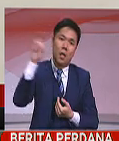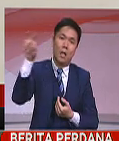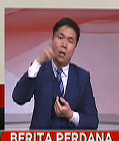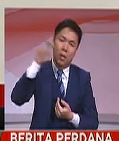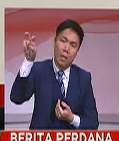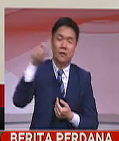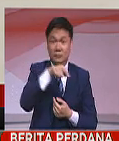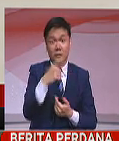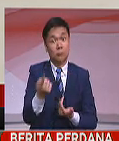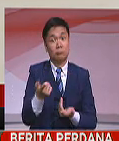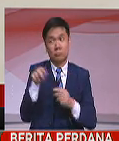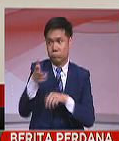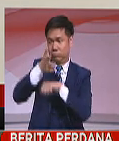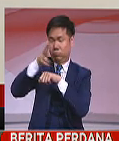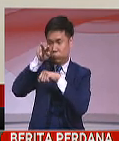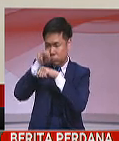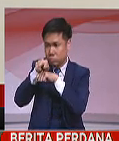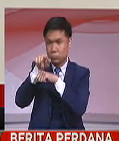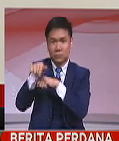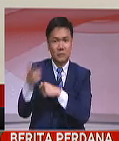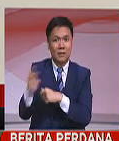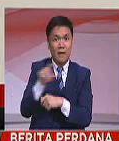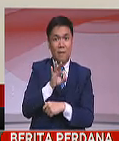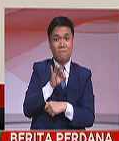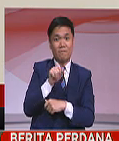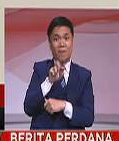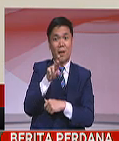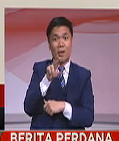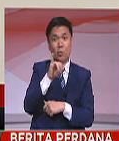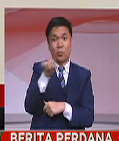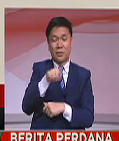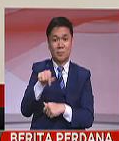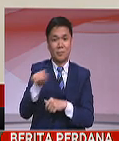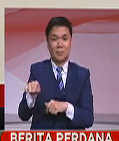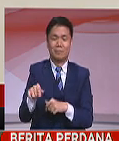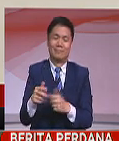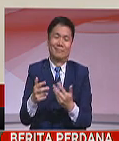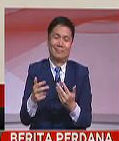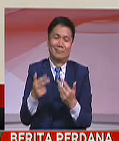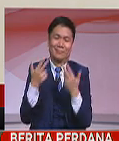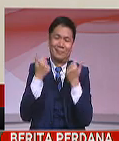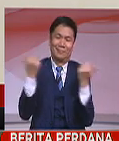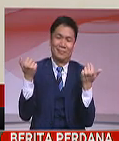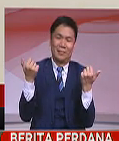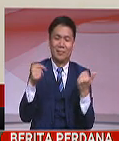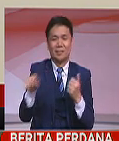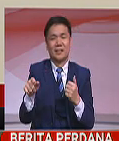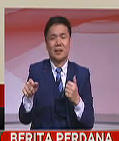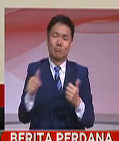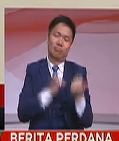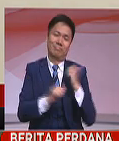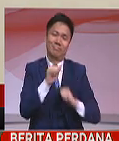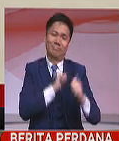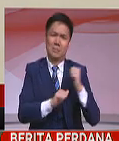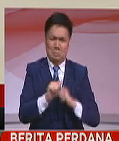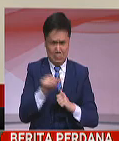musim banjir. Dimaknai pengguna Twitter bernama Faris, video ini berjaya membuatkan warga net terhibur. Ada juga yang mendakwa ia sekadar lakonan kerana